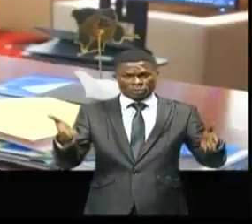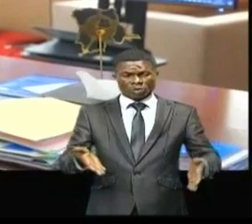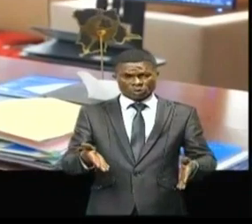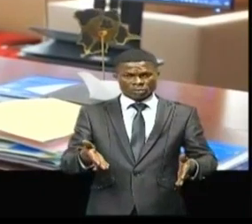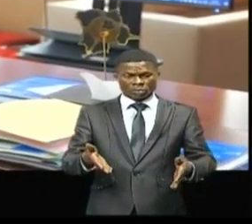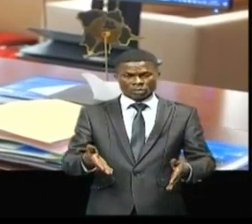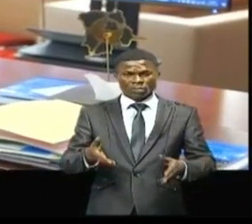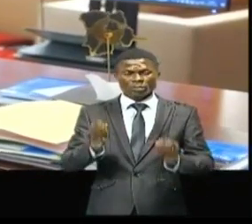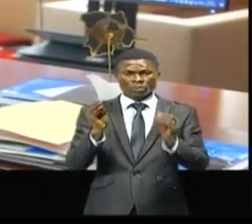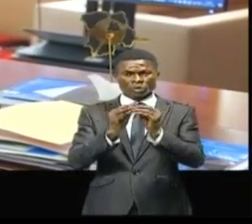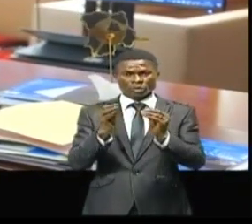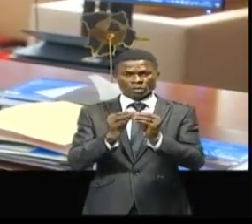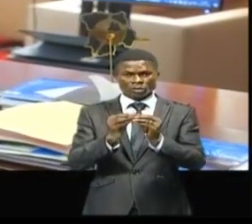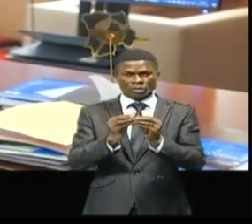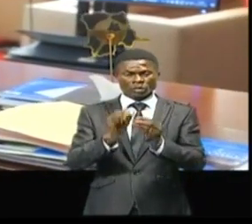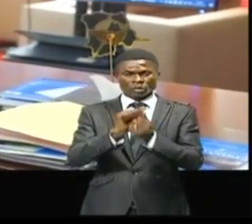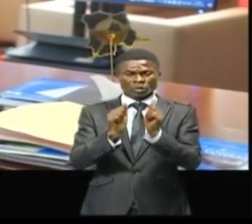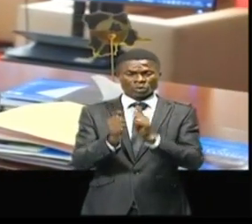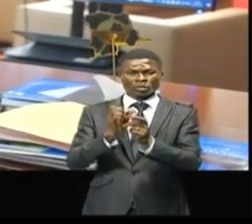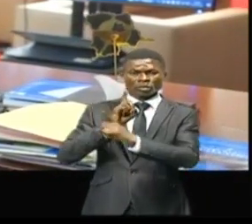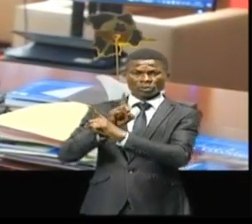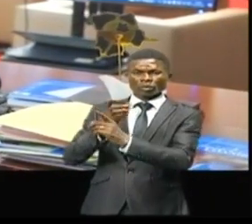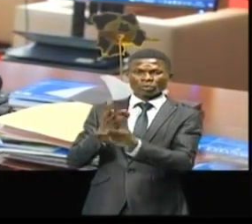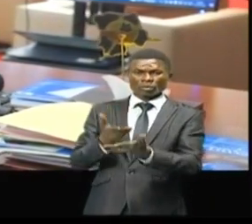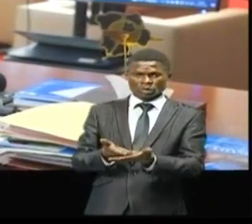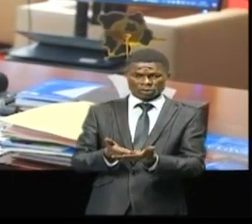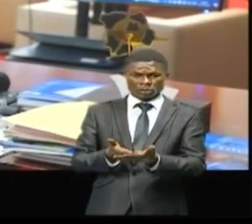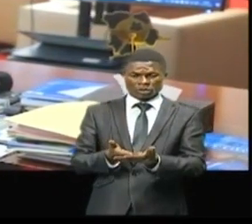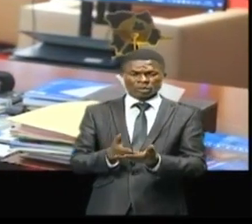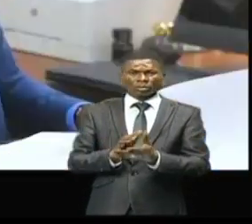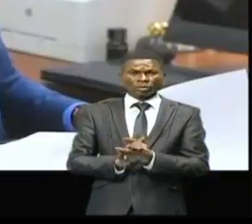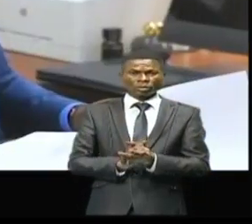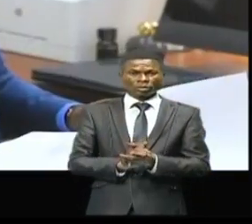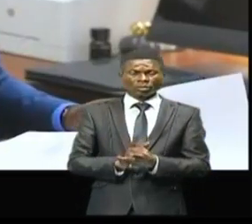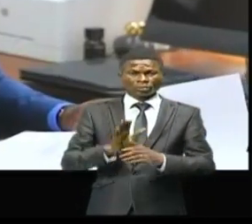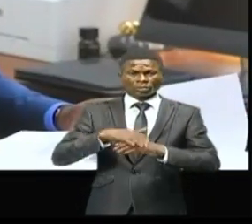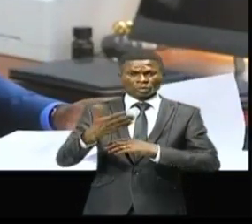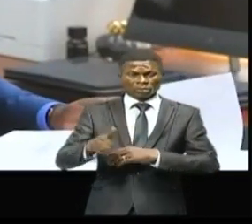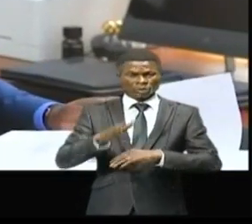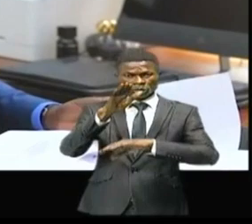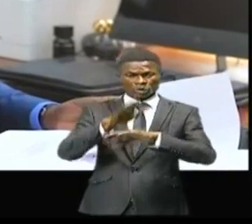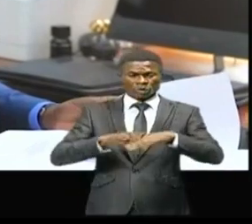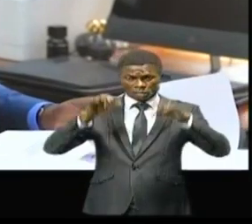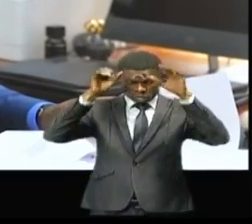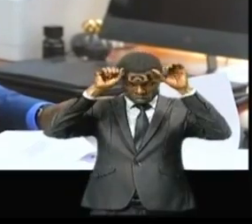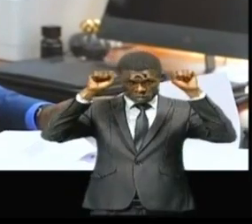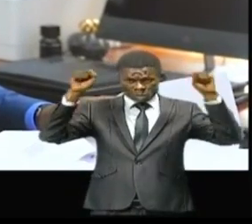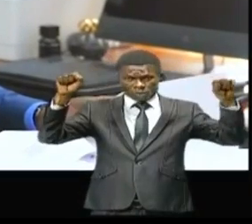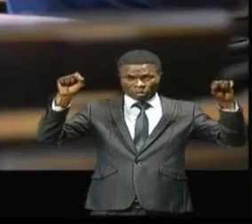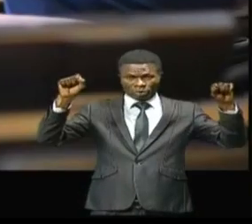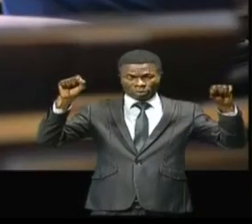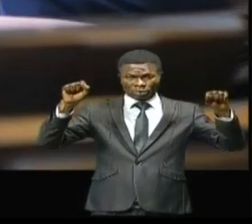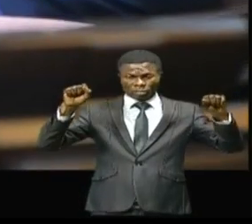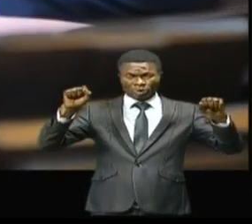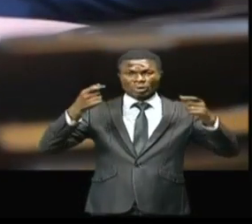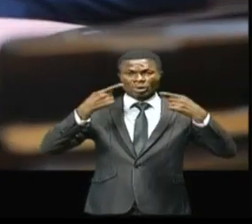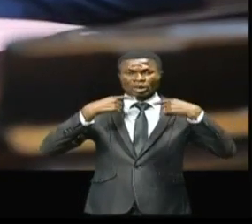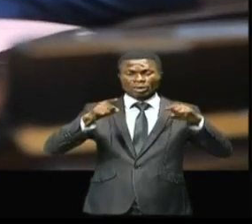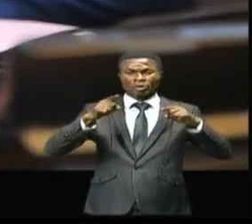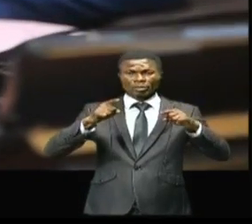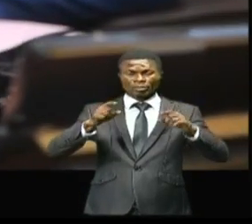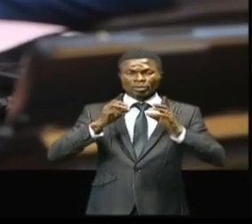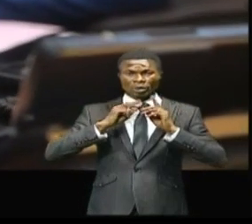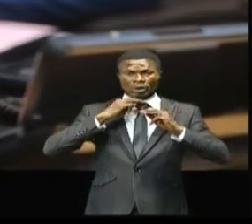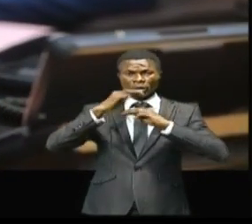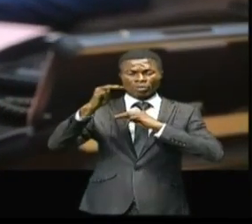concerts des nations dans les volets des défenses à la suite de l'appel du président de la République lancèrent lors de son